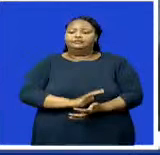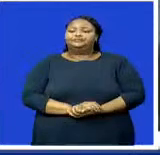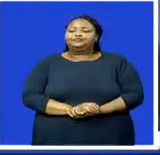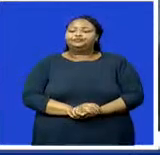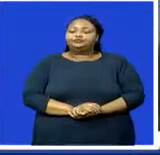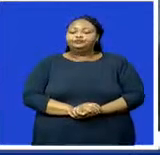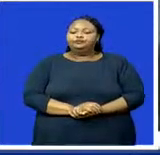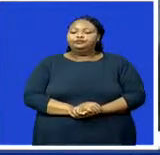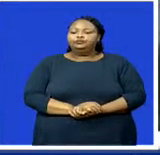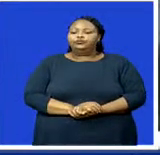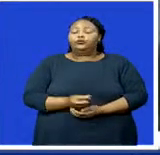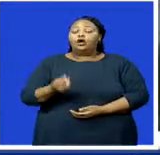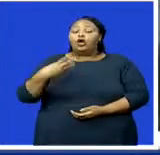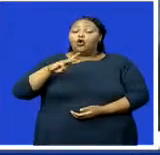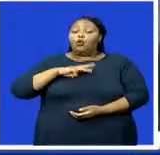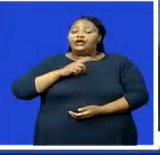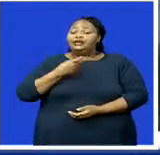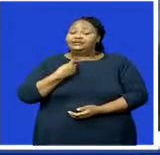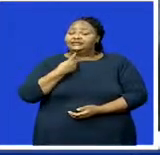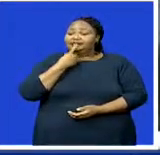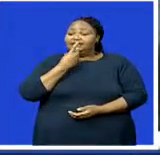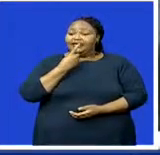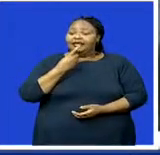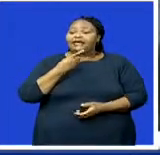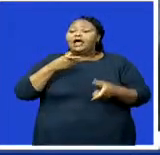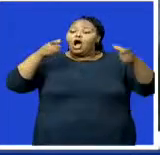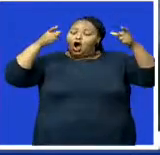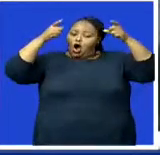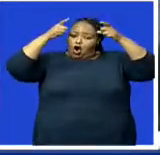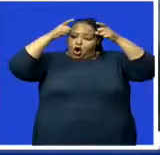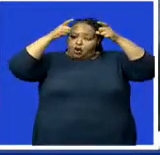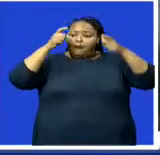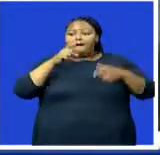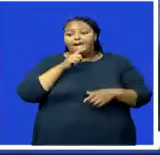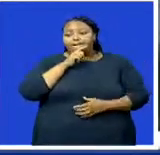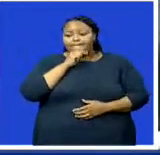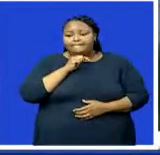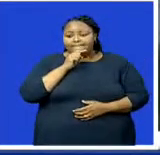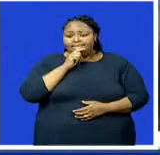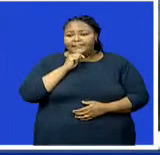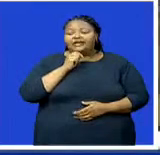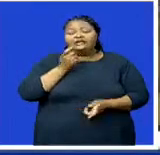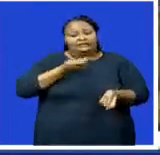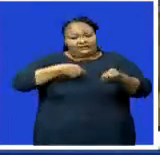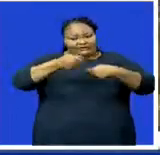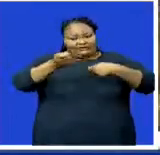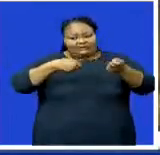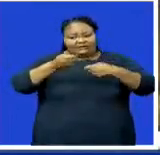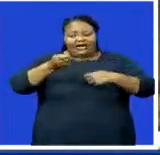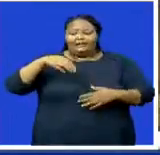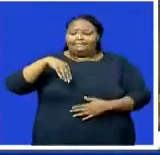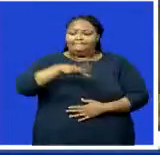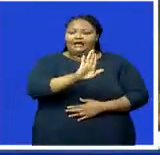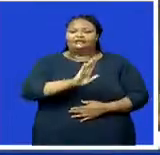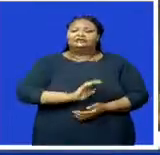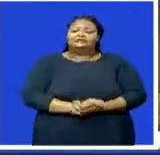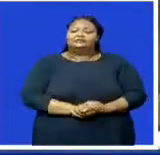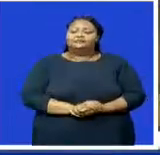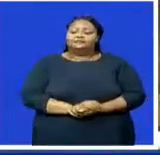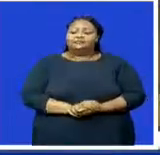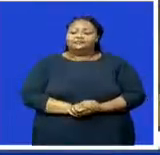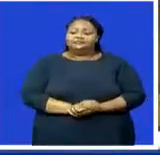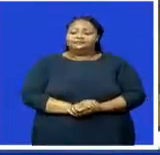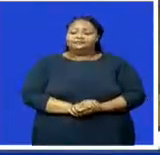nje embamba sithi letindvuna lesetiphelele ekukhuleni ati emakethe. Umbiko lobuka linani lekudla